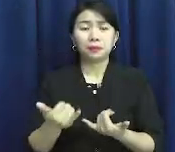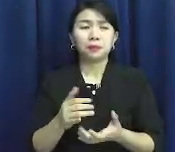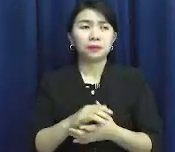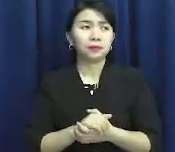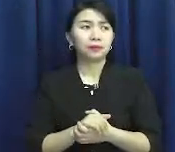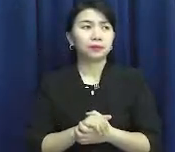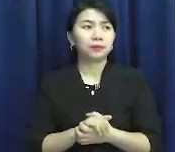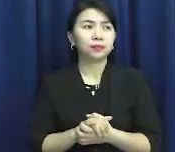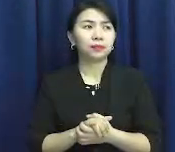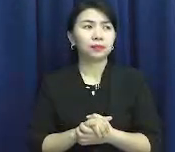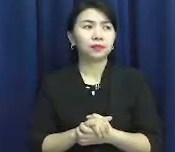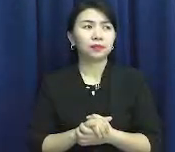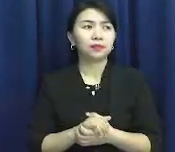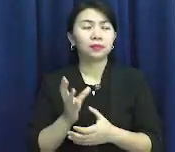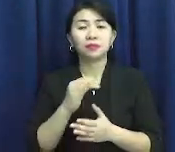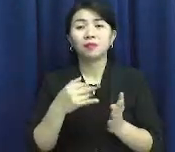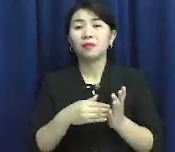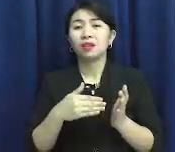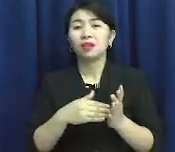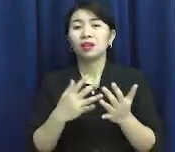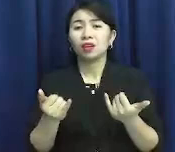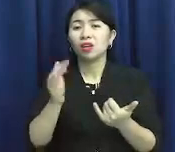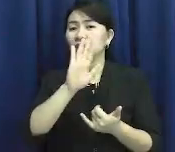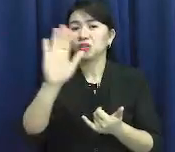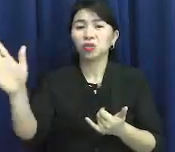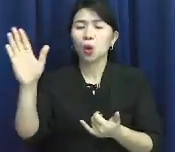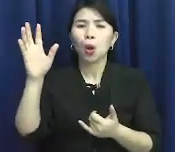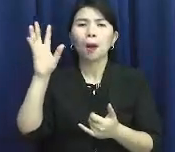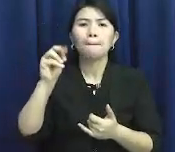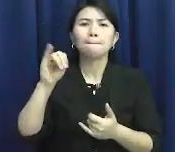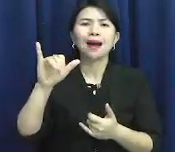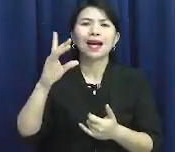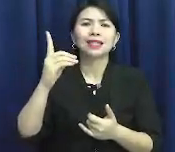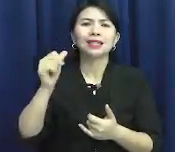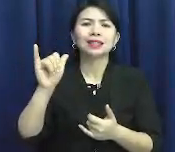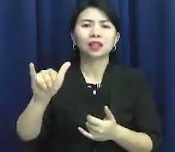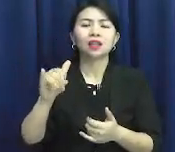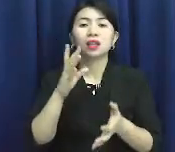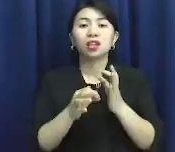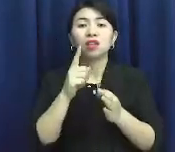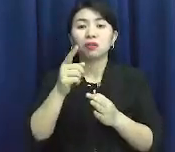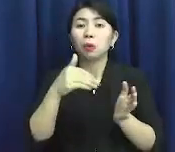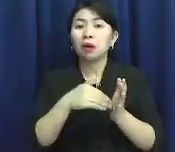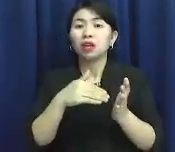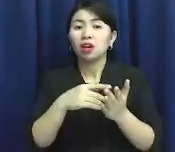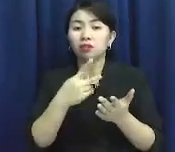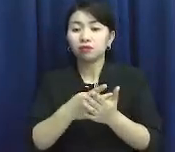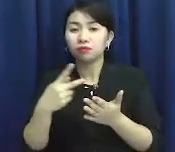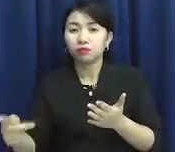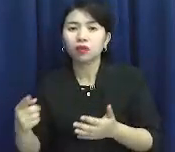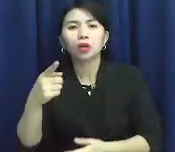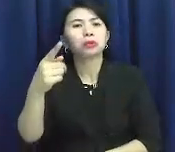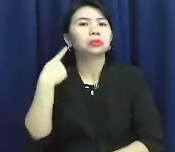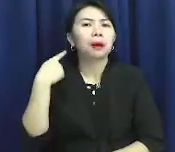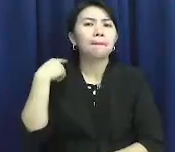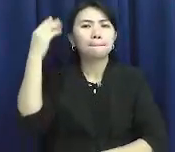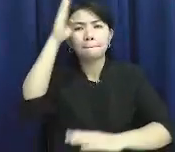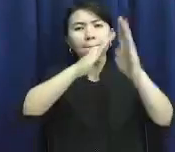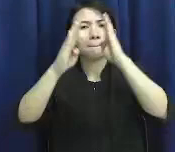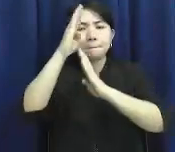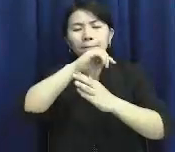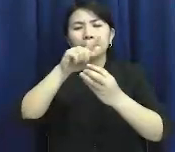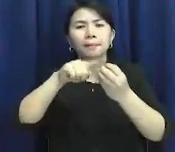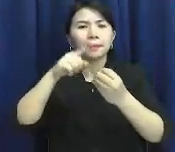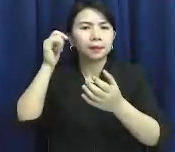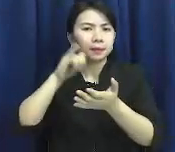pa sa mga My Day, sa mga reels ninyo. I'm telling you, pag sumala pa kayo dyan, malaki na ang problema nyo dito. Hindi ko sinasabi